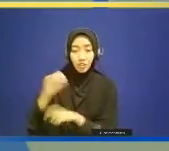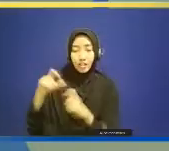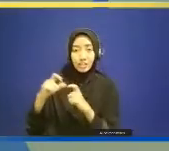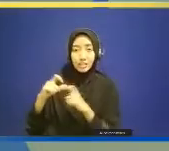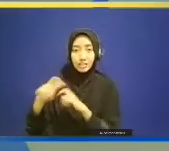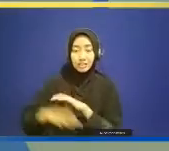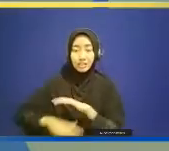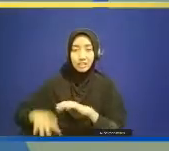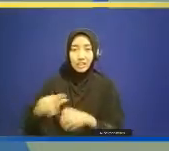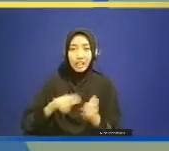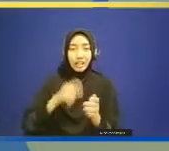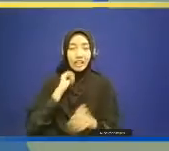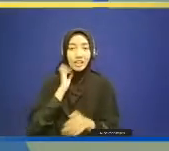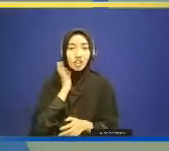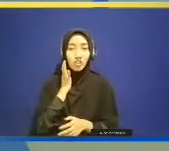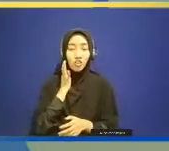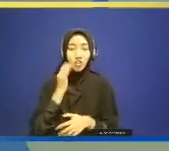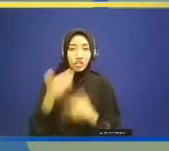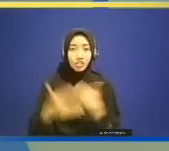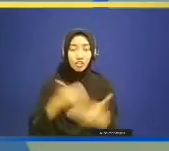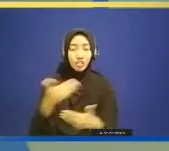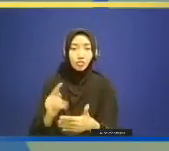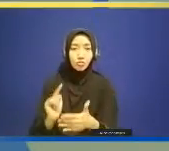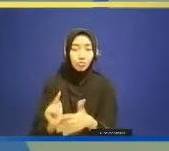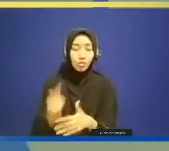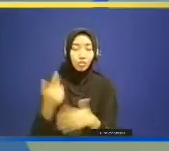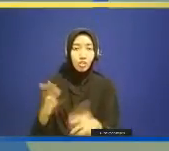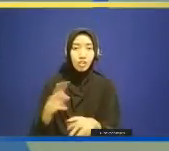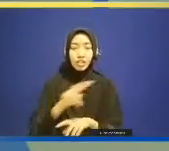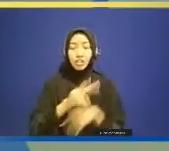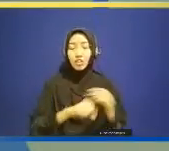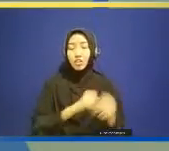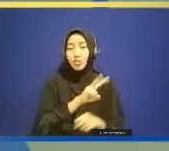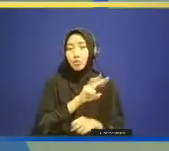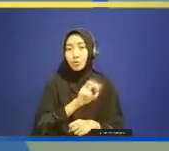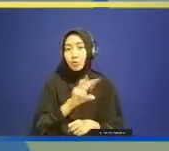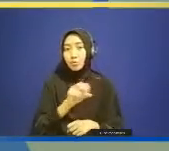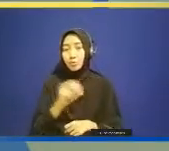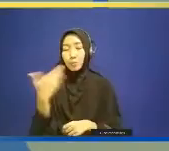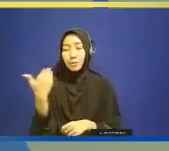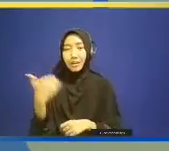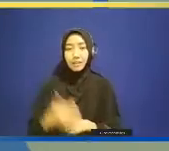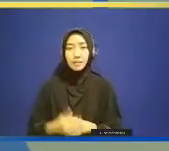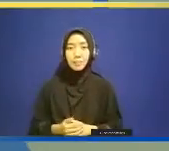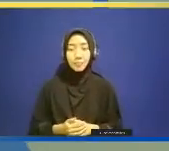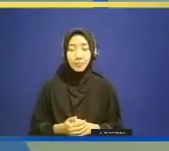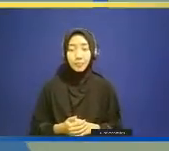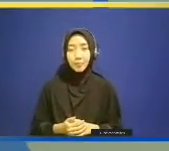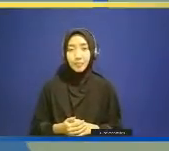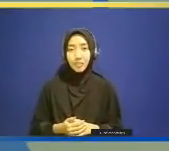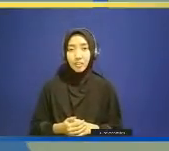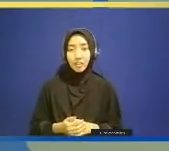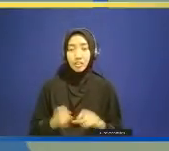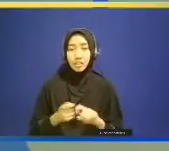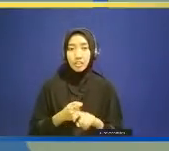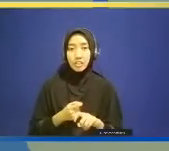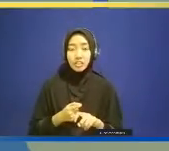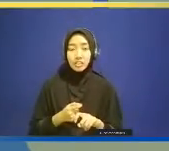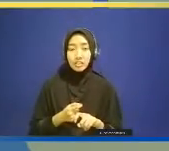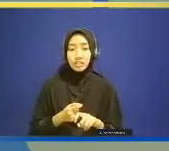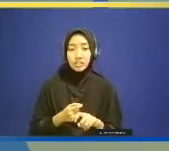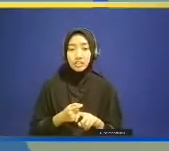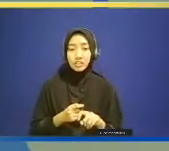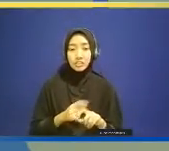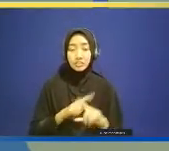berbasis risiko kyfa dijalankan mulai tahun 2020 kemarin ini merupakan kesekian dari